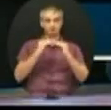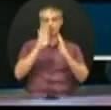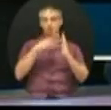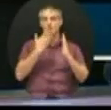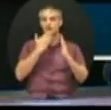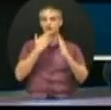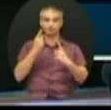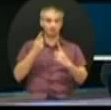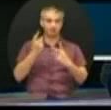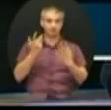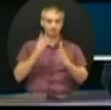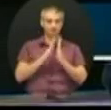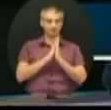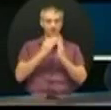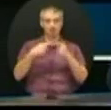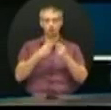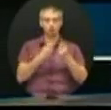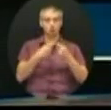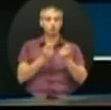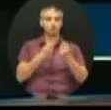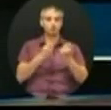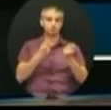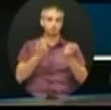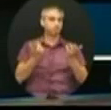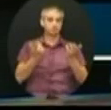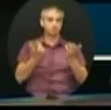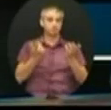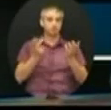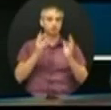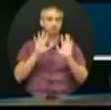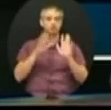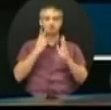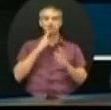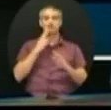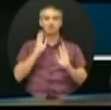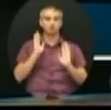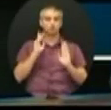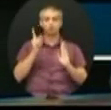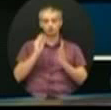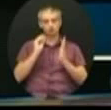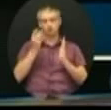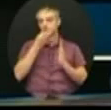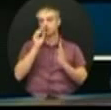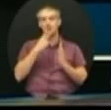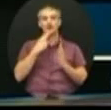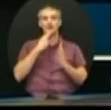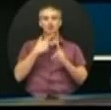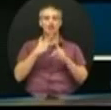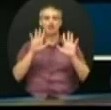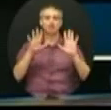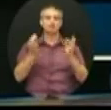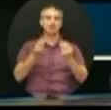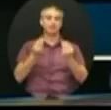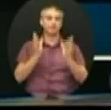העברי, פנקס תלושים של 10 התחייבויות. והוא יהיה רשאי להבטיח רק 10